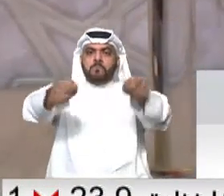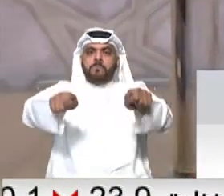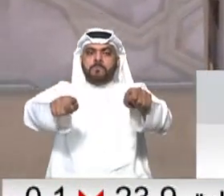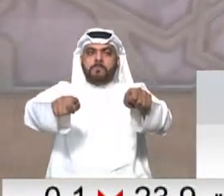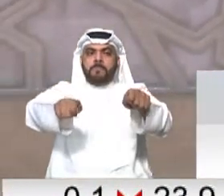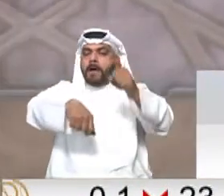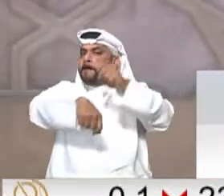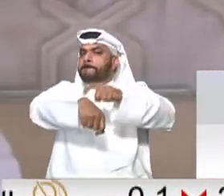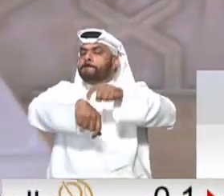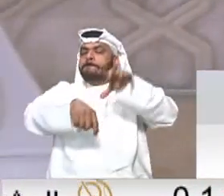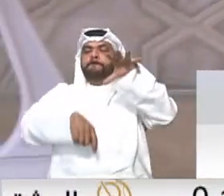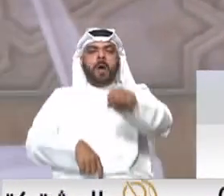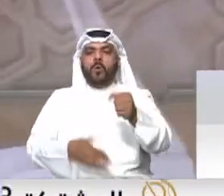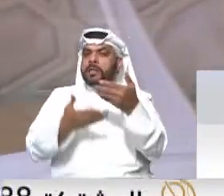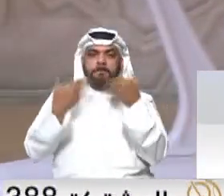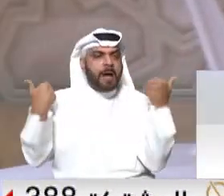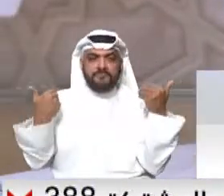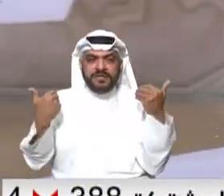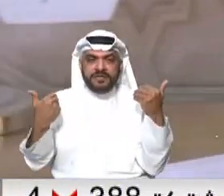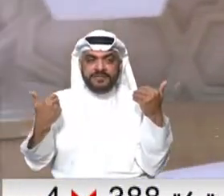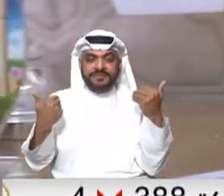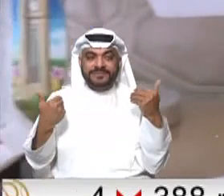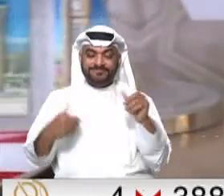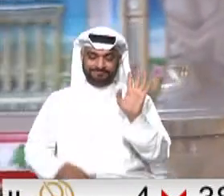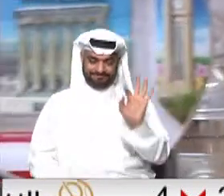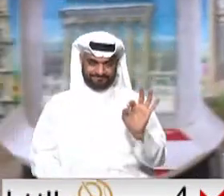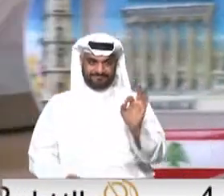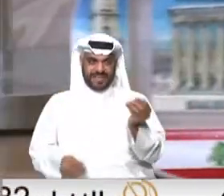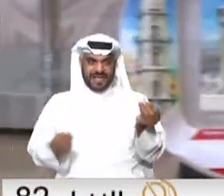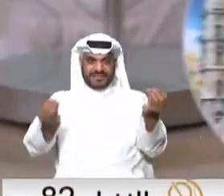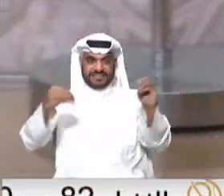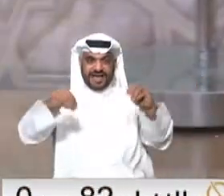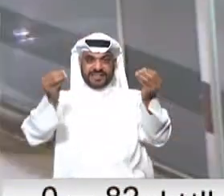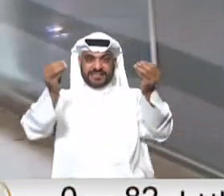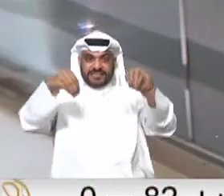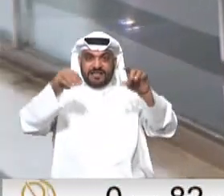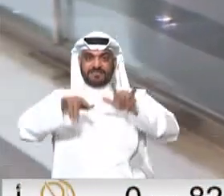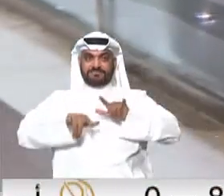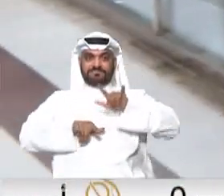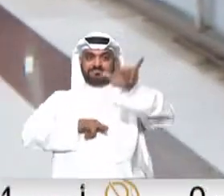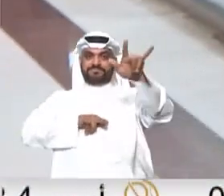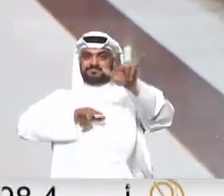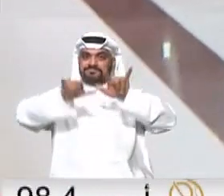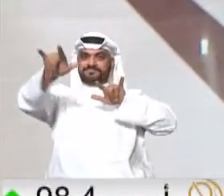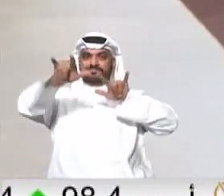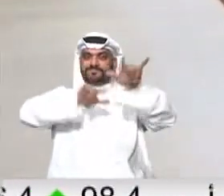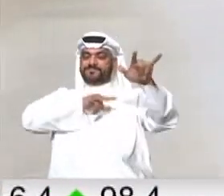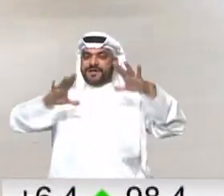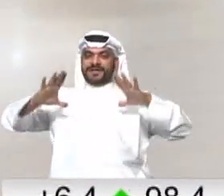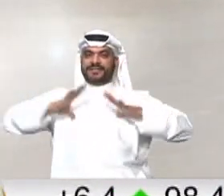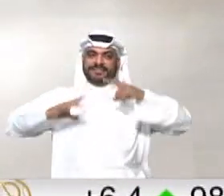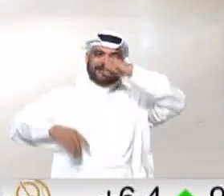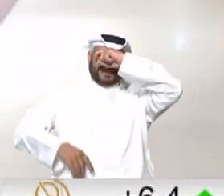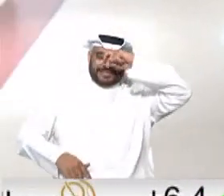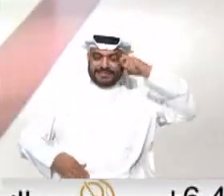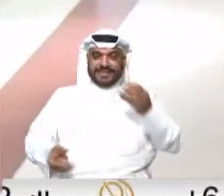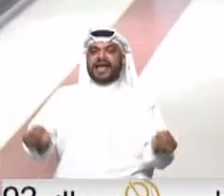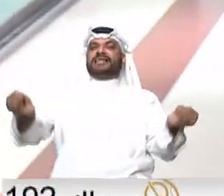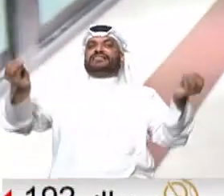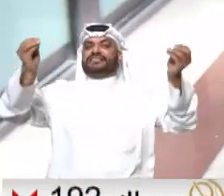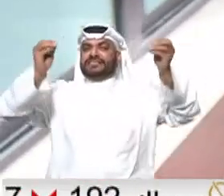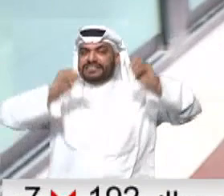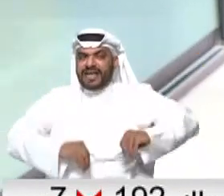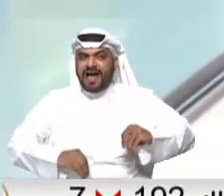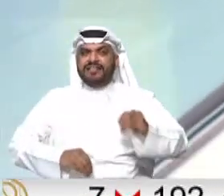ولكن بشكل عام لا تزال الحجوزات تزداد نشاطا خلال الفتره الحاليه خصوصا مع ازدياد عروض